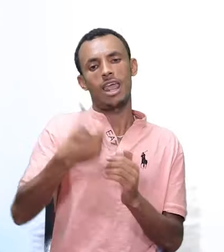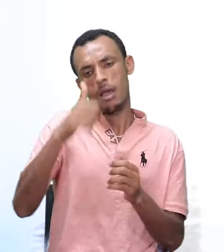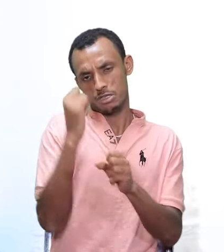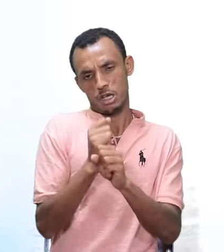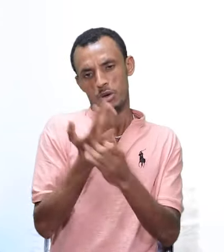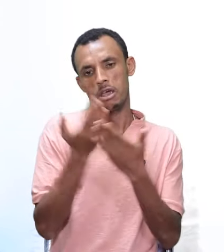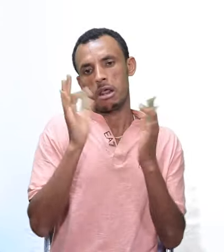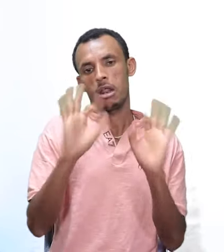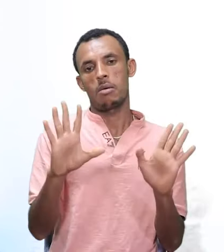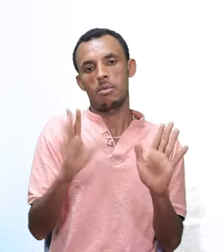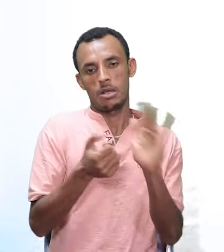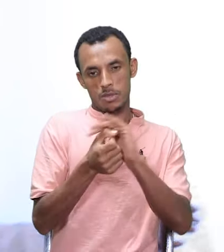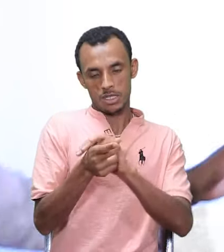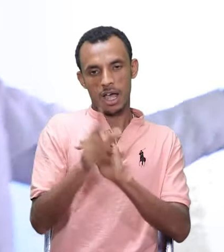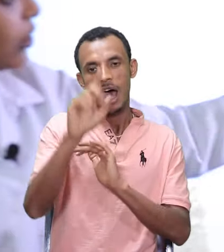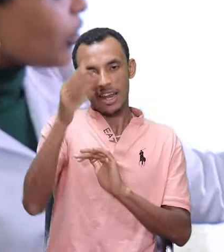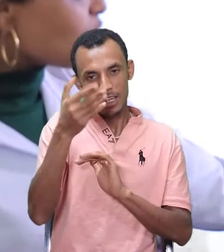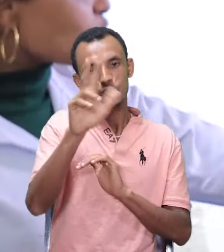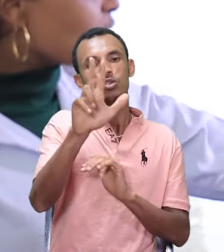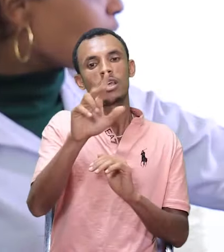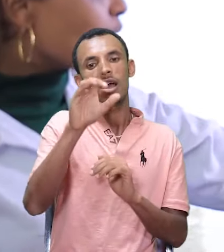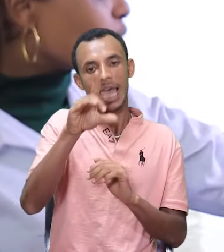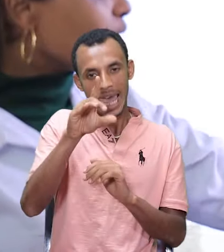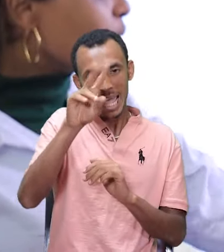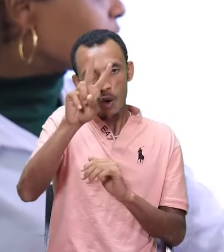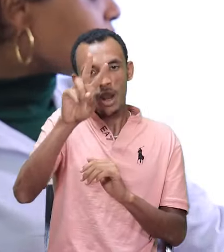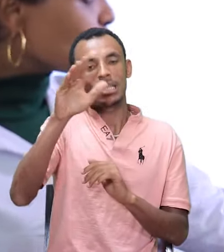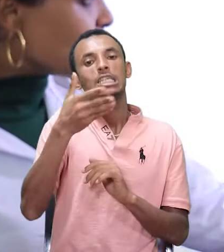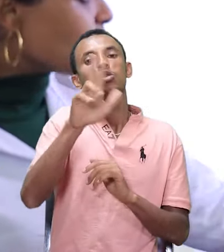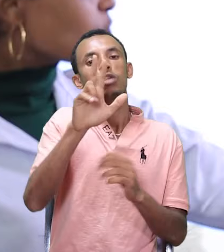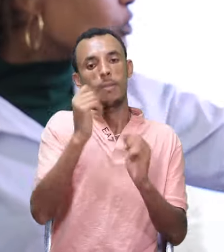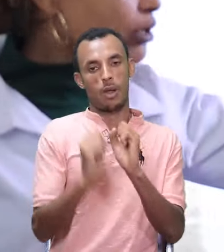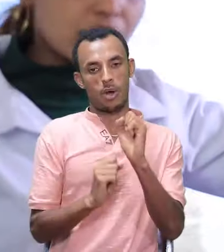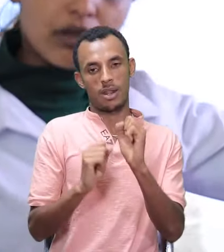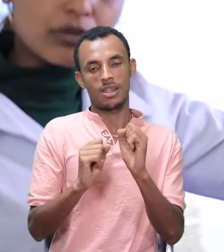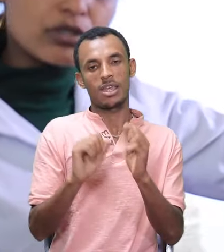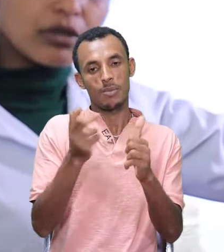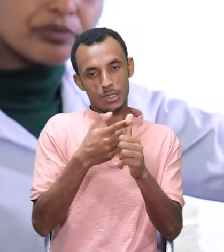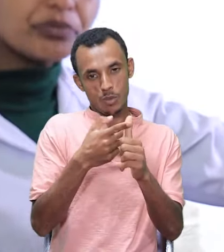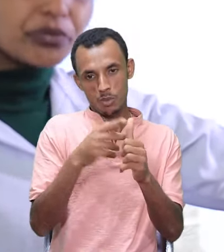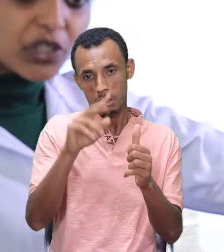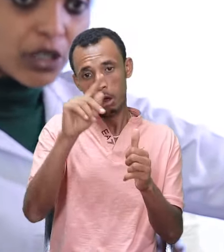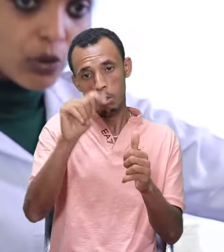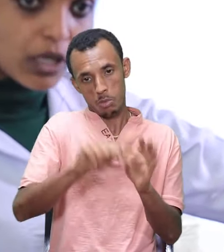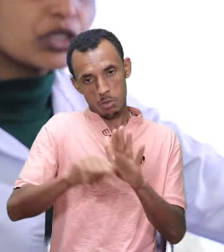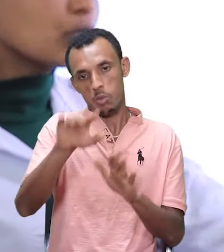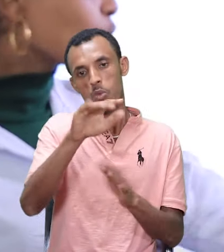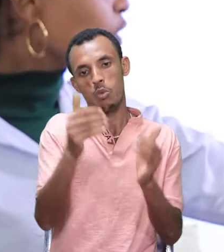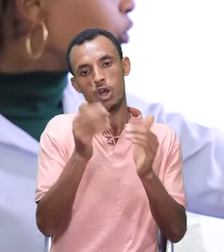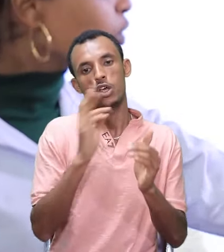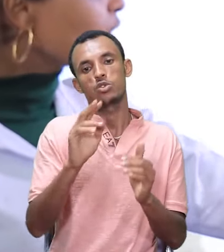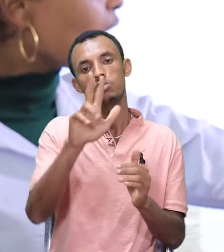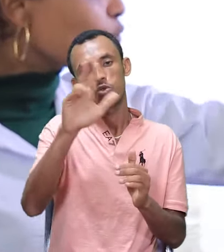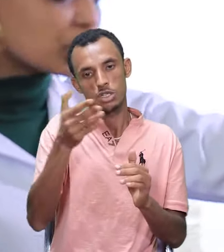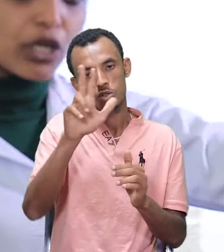የለም። ለምሳሌ 1/3 ከ2/3 ወዳድሩ ብንባል ታህቱ የዚህኛም 3 ነው የዚህኛም 3 ነው። እኩል ናቸው።